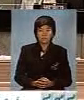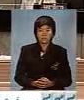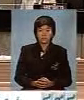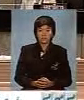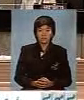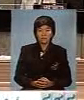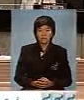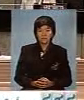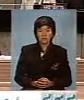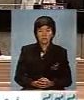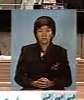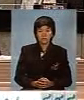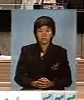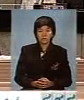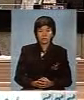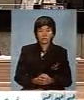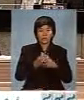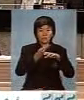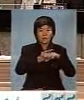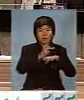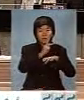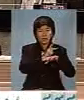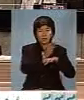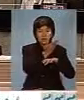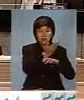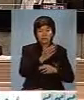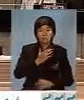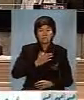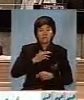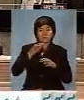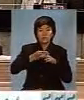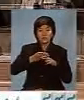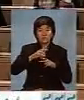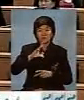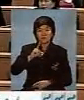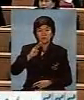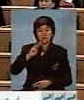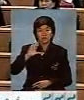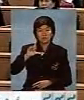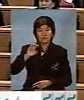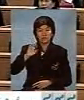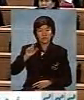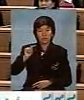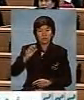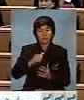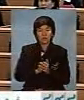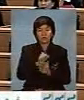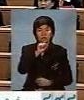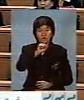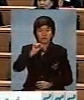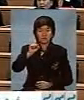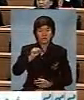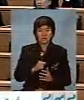กราบเรียนท่านประธานสภาที่เคารพกระผมนายชวลิตวิชยสุทธิ์สมาชิกสภาผู้แทนราษฎ